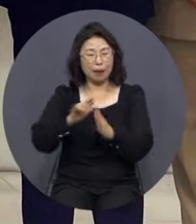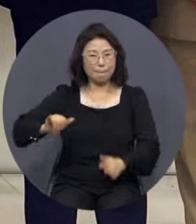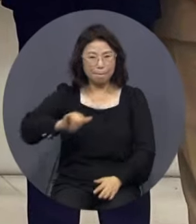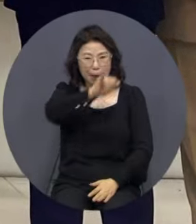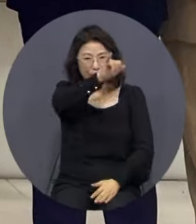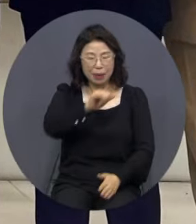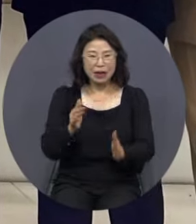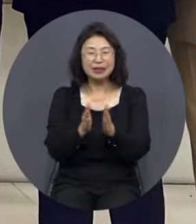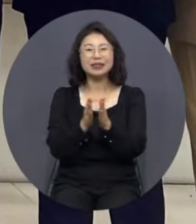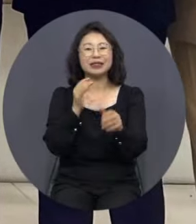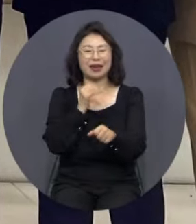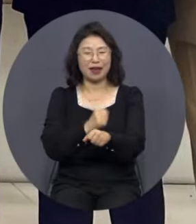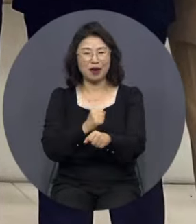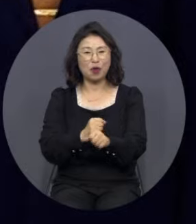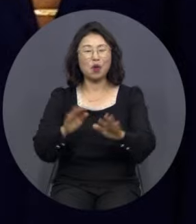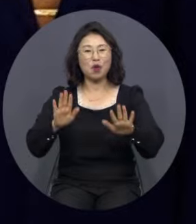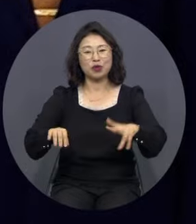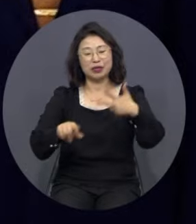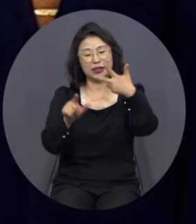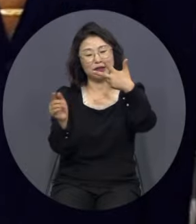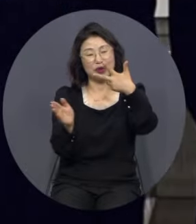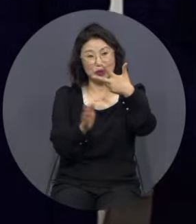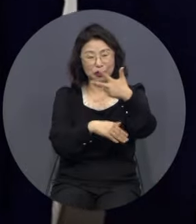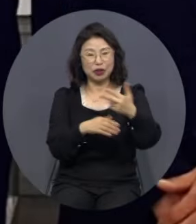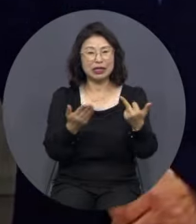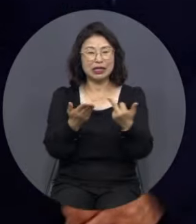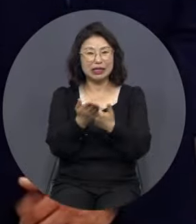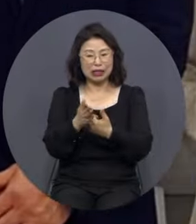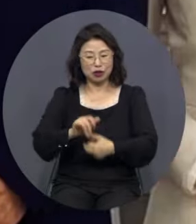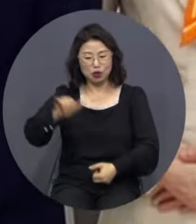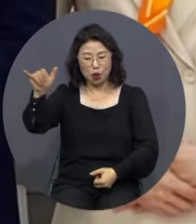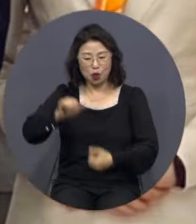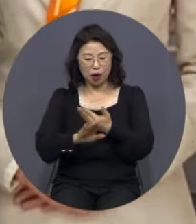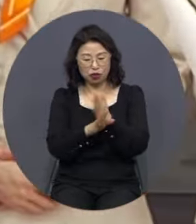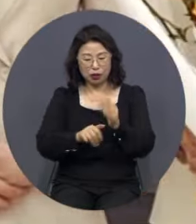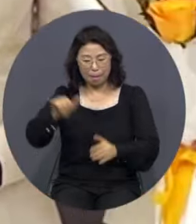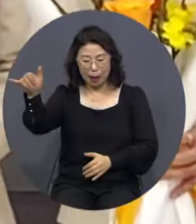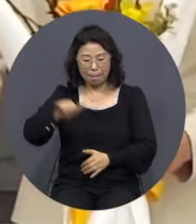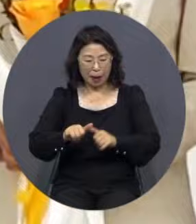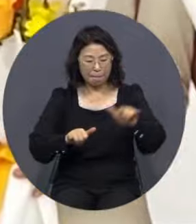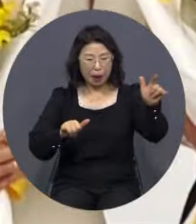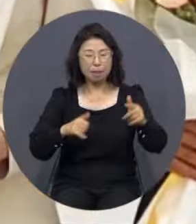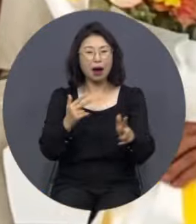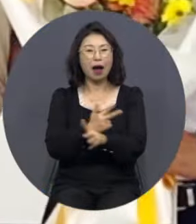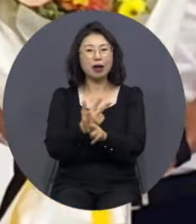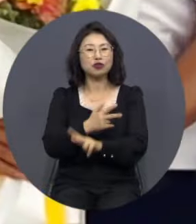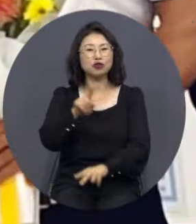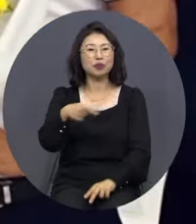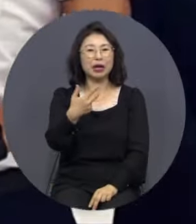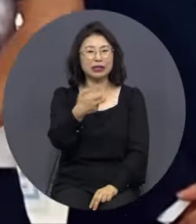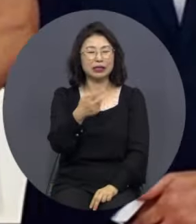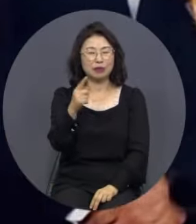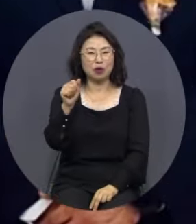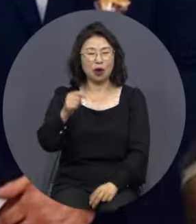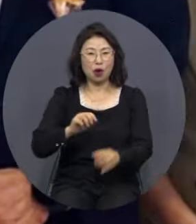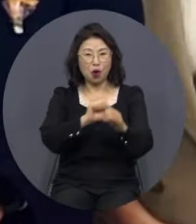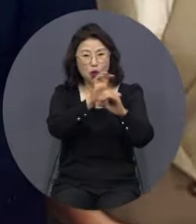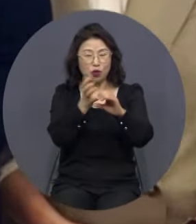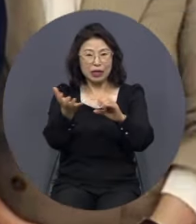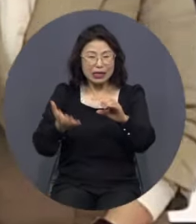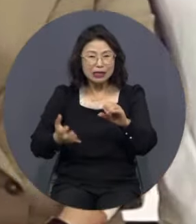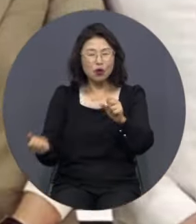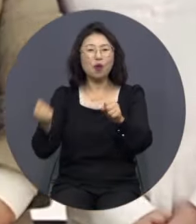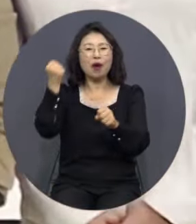운항을 시작하는 등 오는 7월부터는 제주공항 국제선이 주 17회로 코로나 19 이전